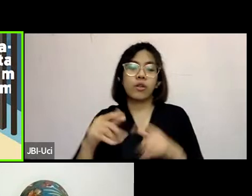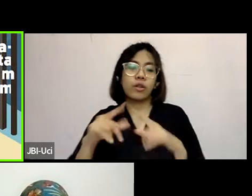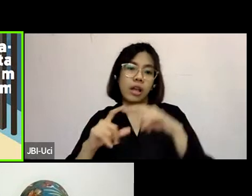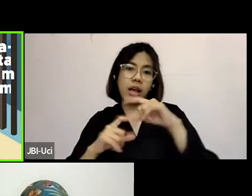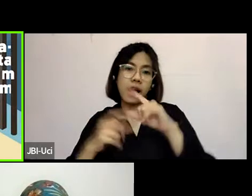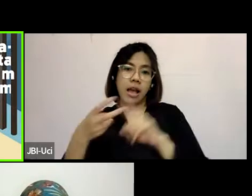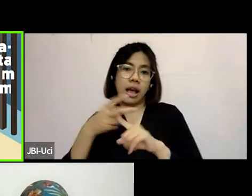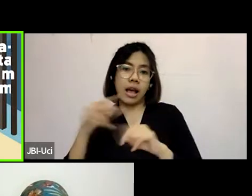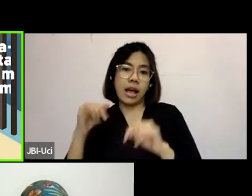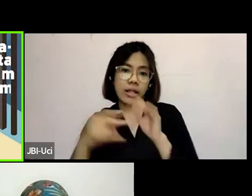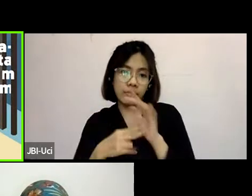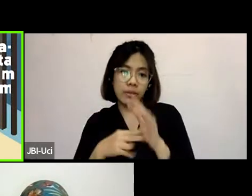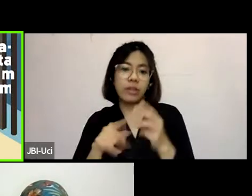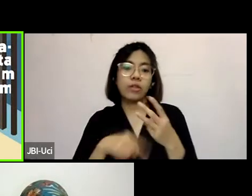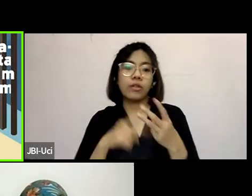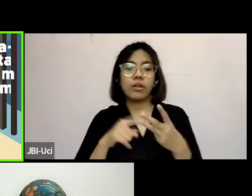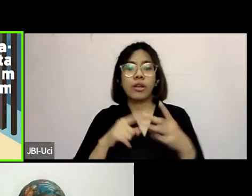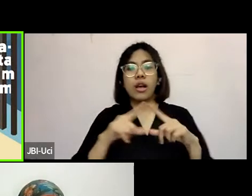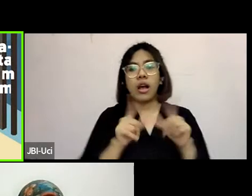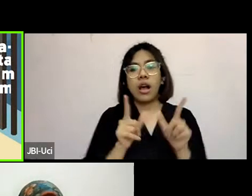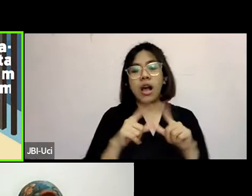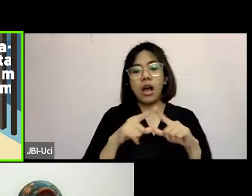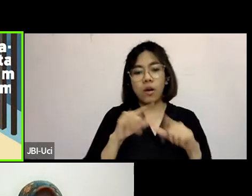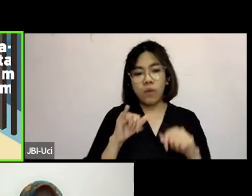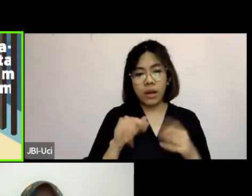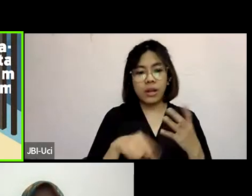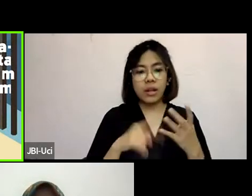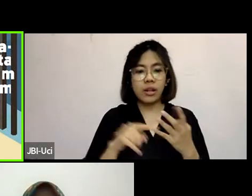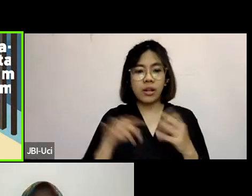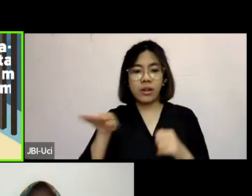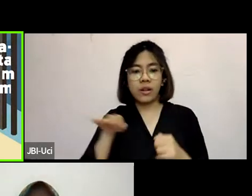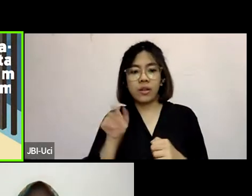maskapai dan Mbak Zulfa silahkan merivale